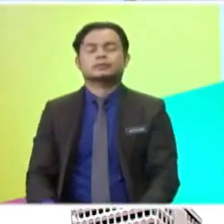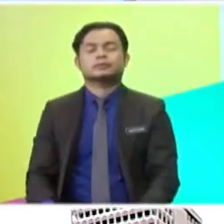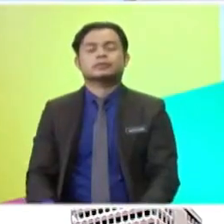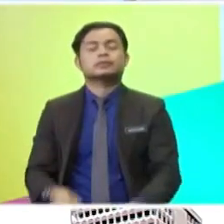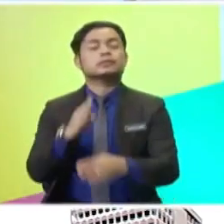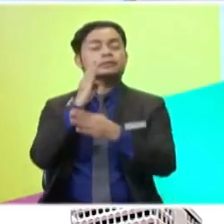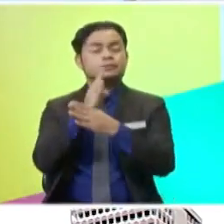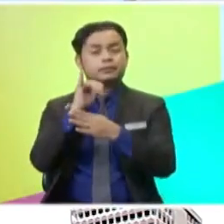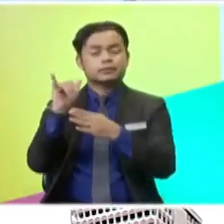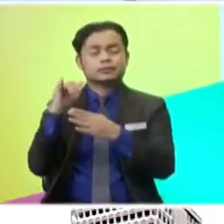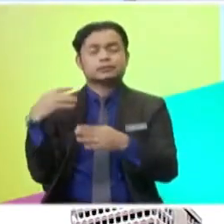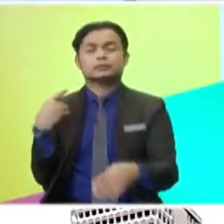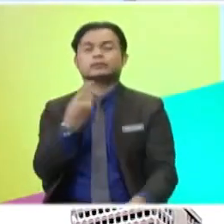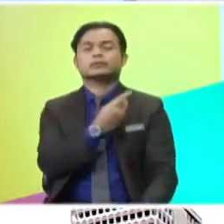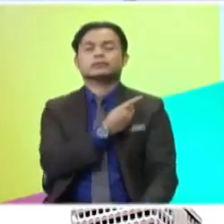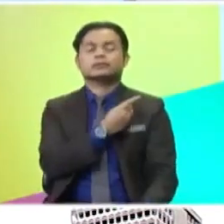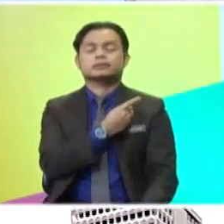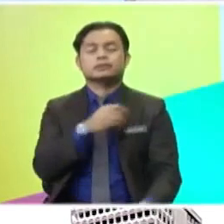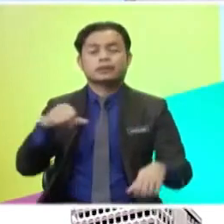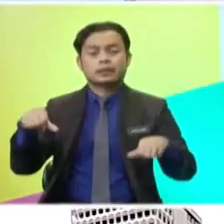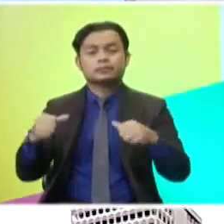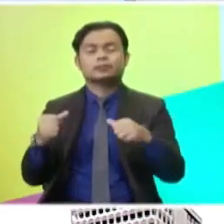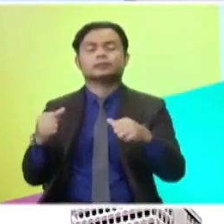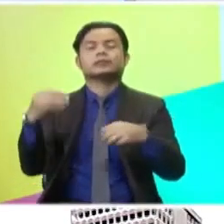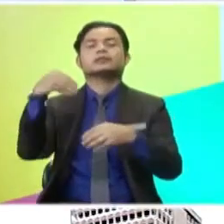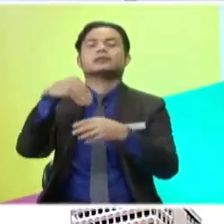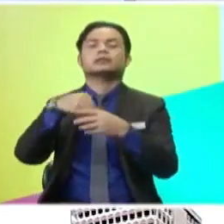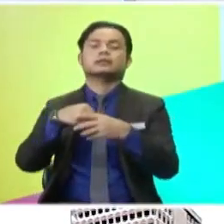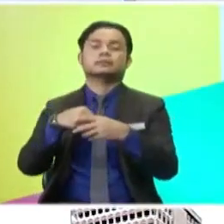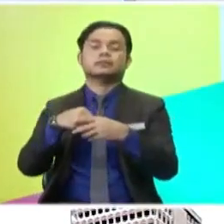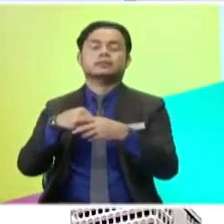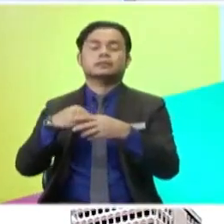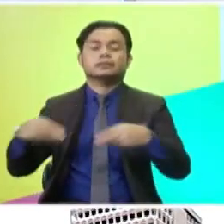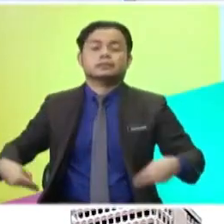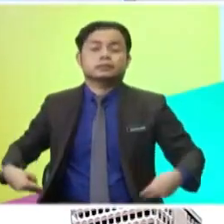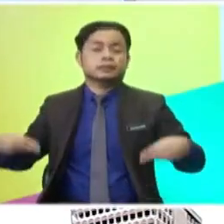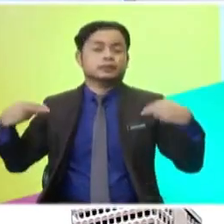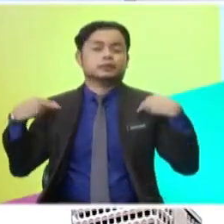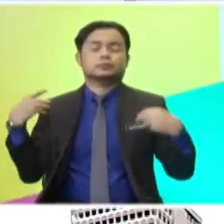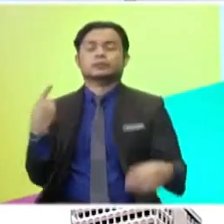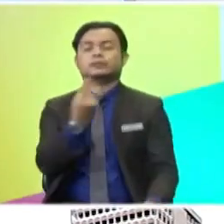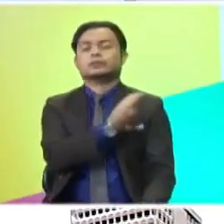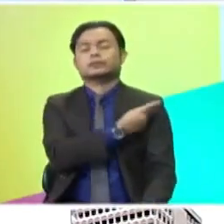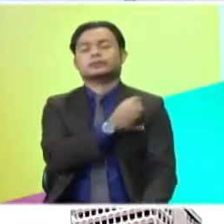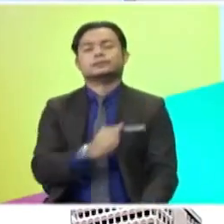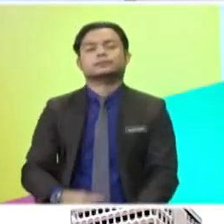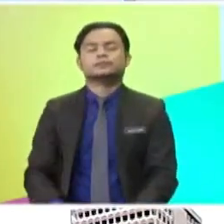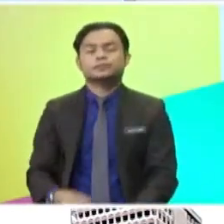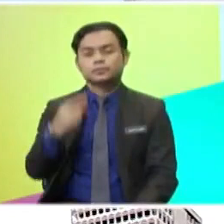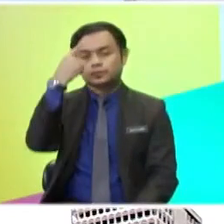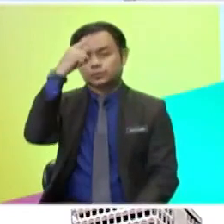yang kita amalkannya pada setiap hari pun sebenarnya. Okey, bagaimana kita untuk menunjukkan taat setia kita